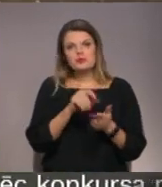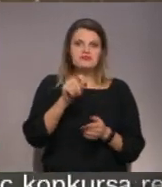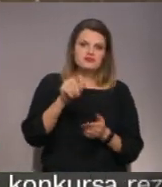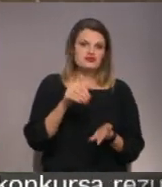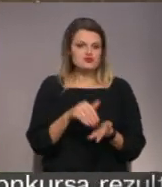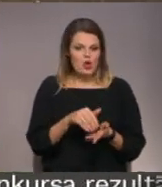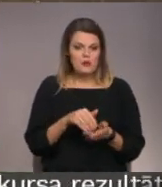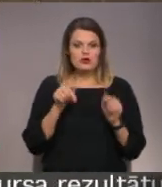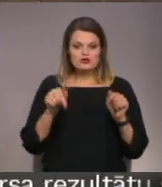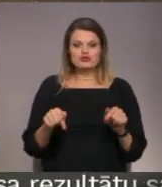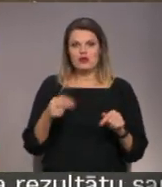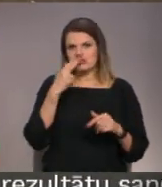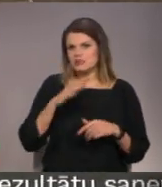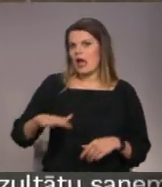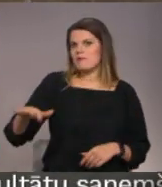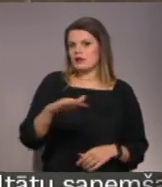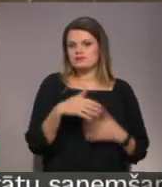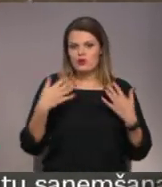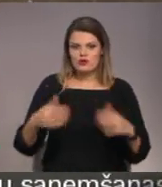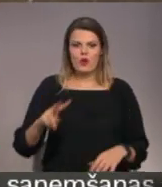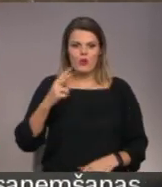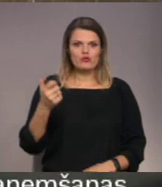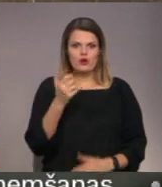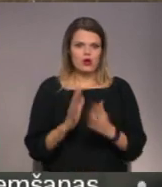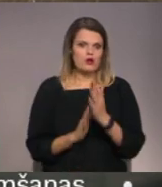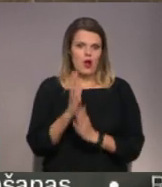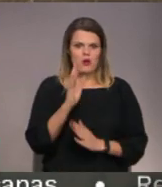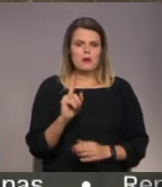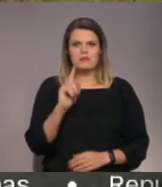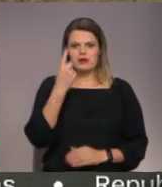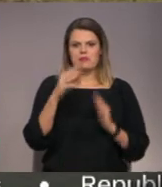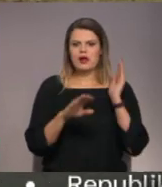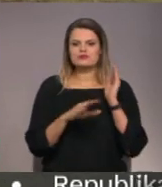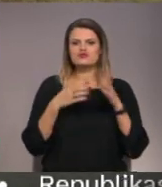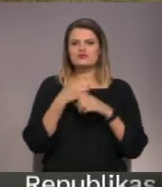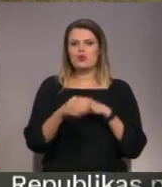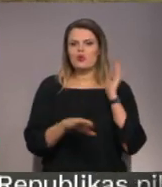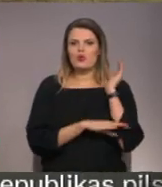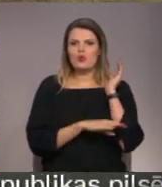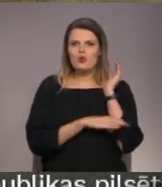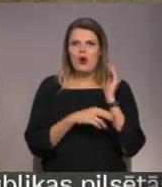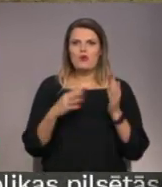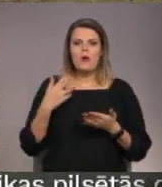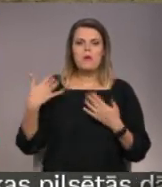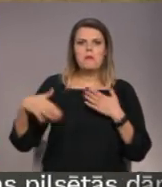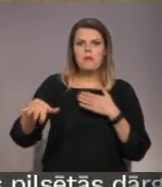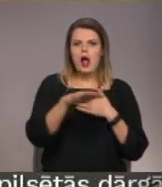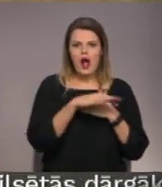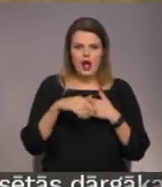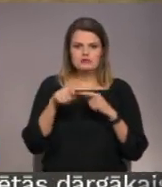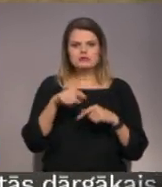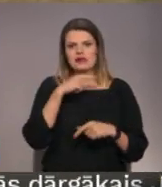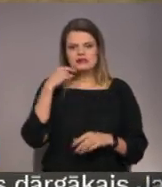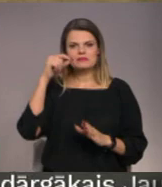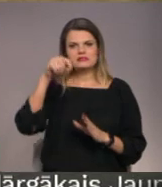patecēs, pārstās. Šajā saimniecībā jau otro gadu aug iespējams pasaulē pirmais sulu koku parks. Šī gada pavasarī šeit iecerēts stādīt